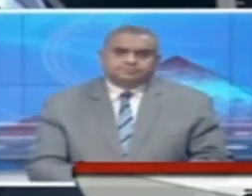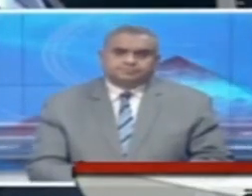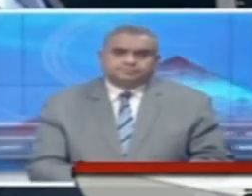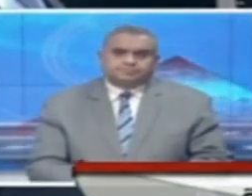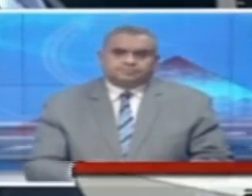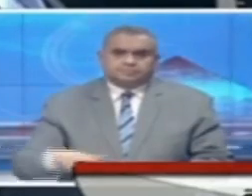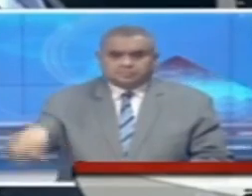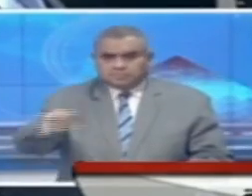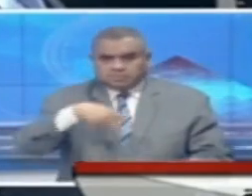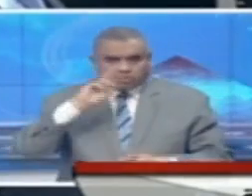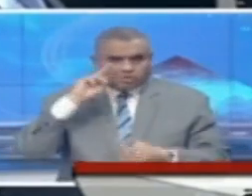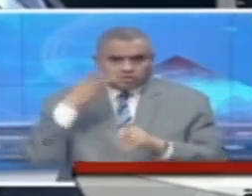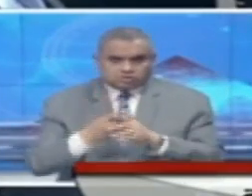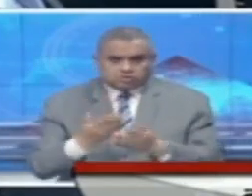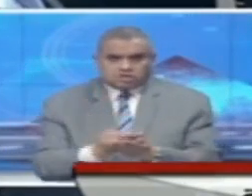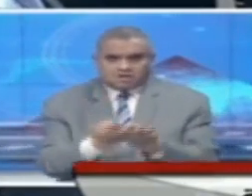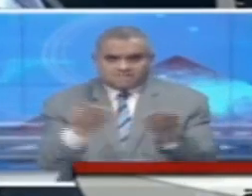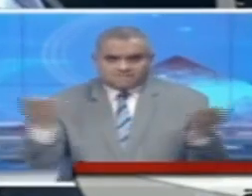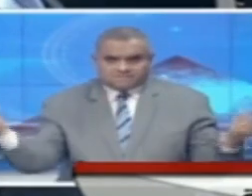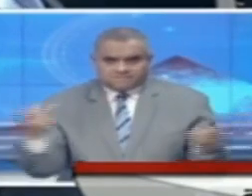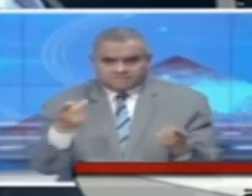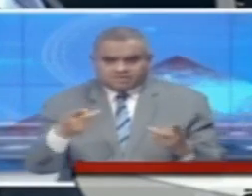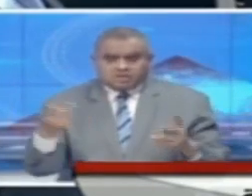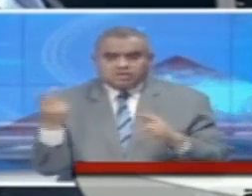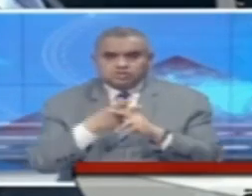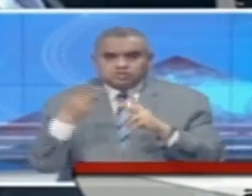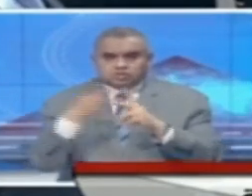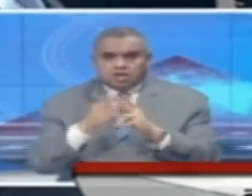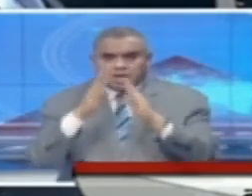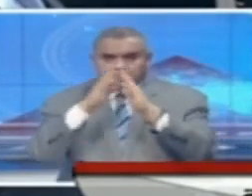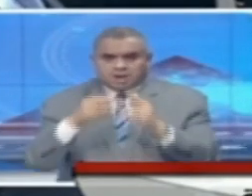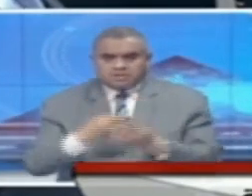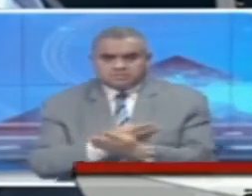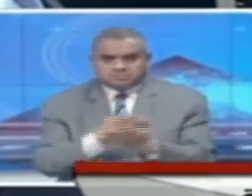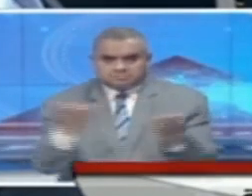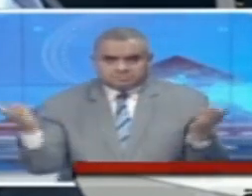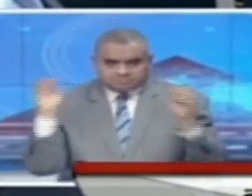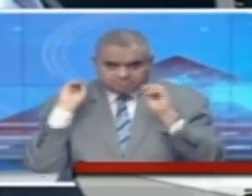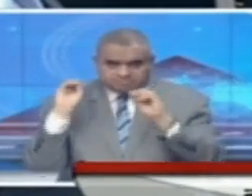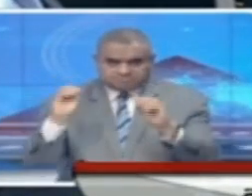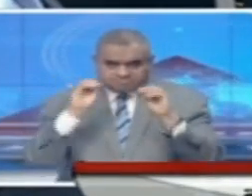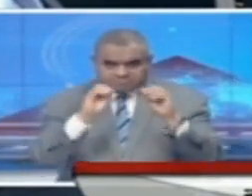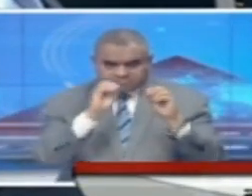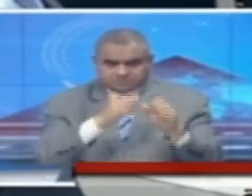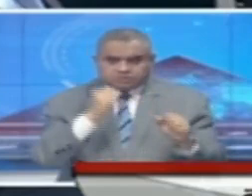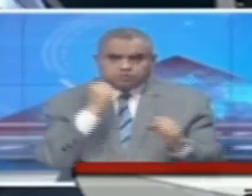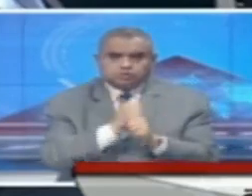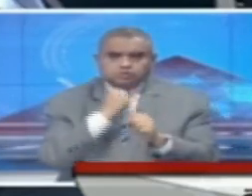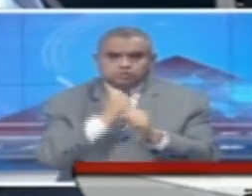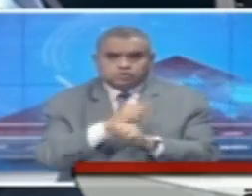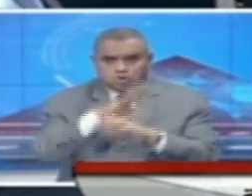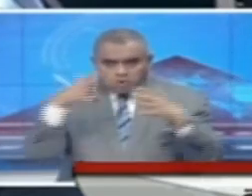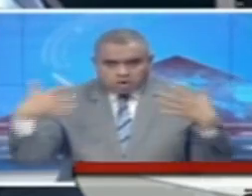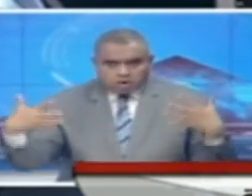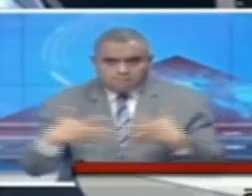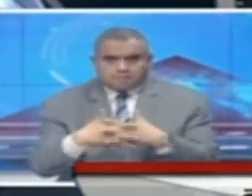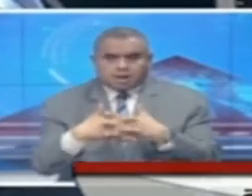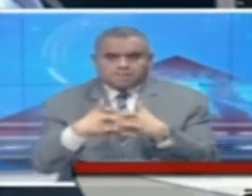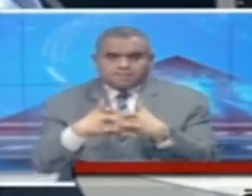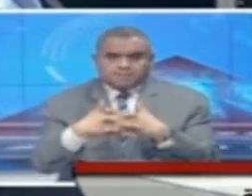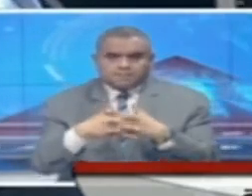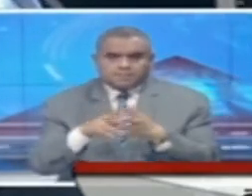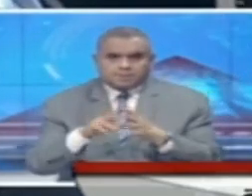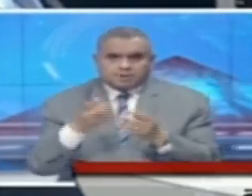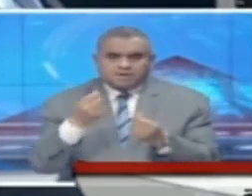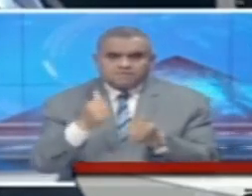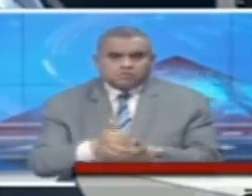فاللي انتوا شايفينه ده أنا بقول لكل المصريين، ده جهد كبير قوي وموارد